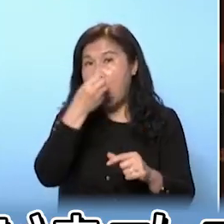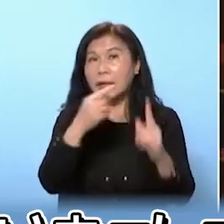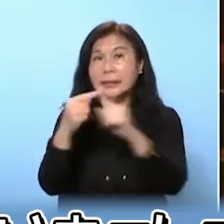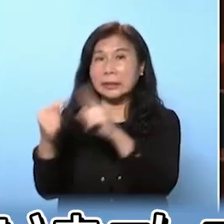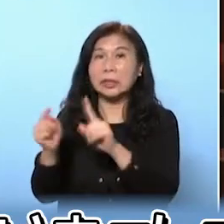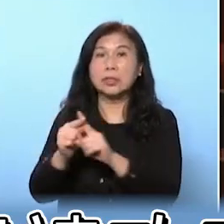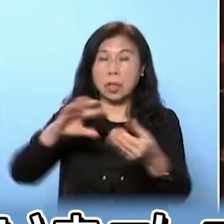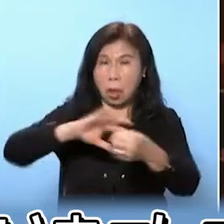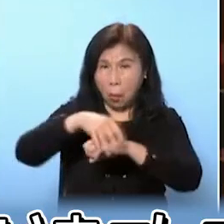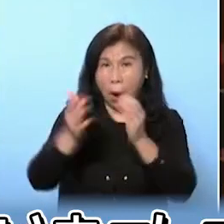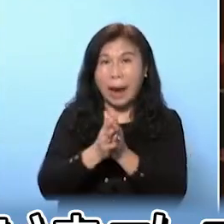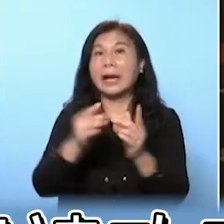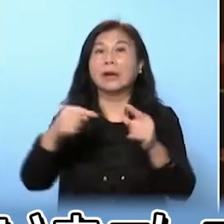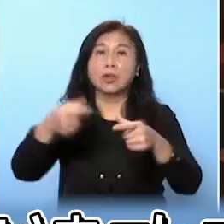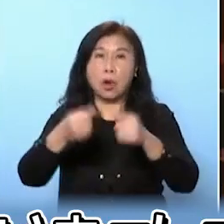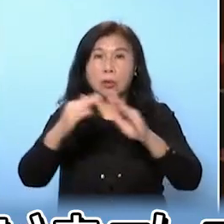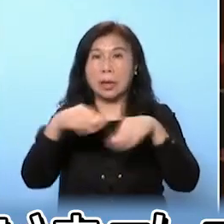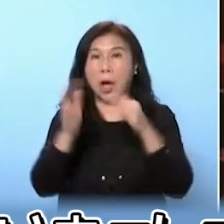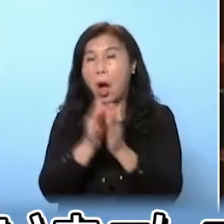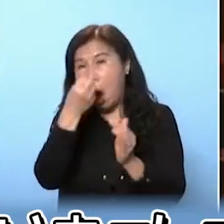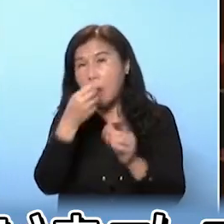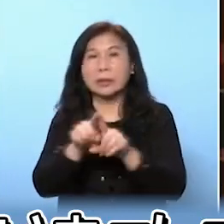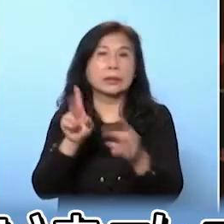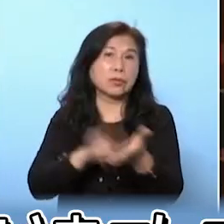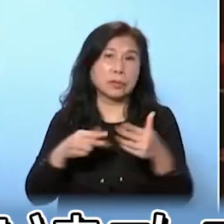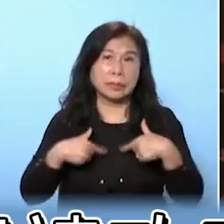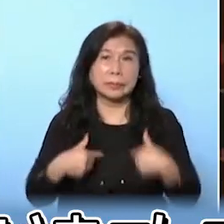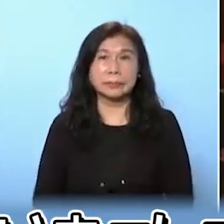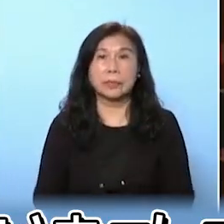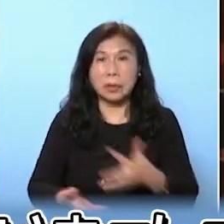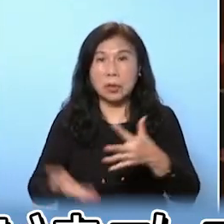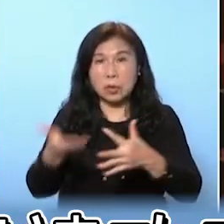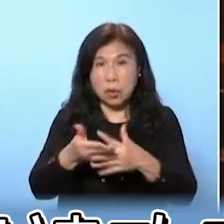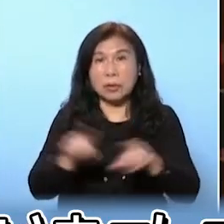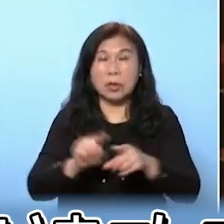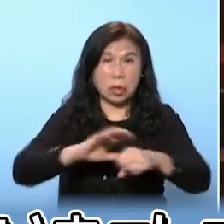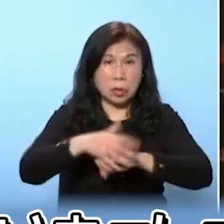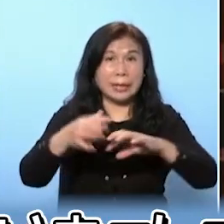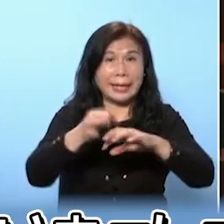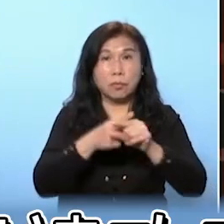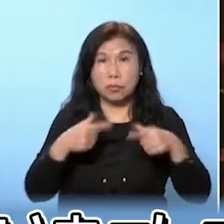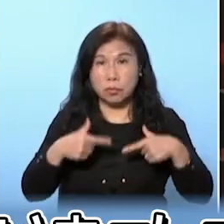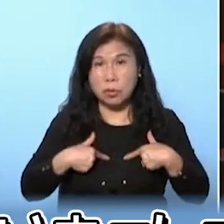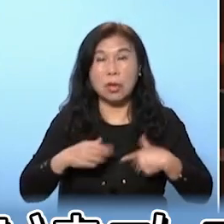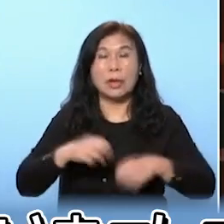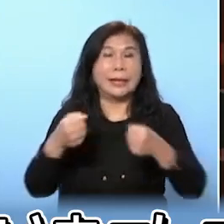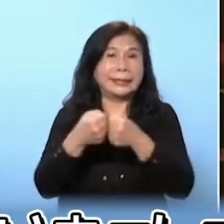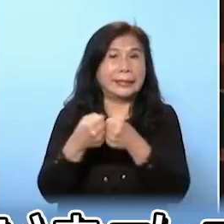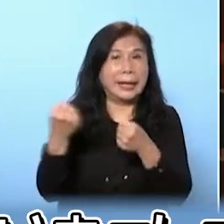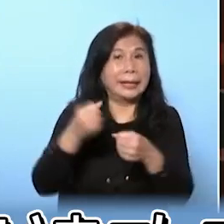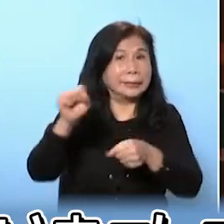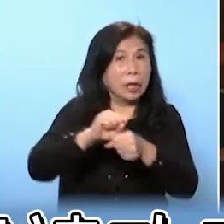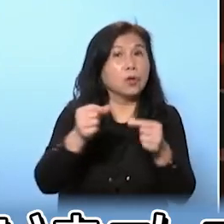市民、环球投资者和企业对香港市场的信心，以及提升香港作为国际金融中心的国际竞争